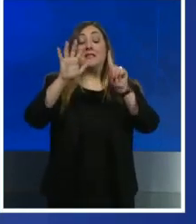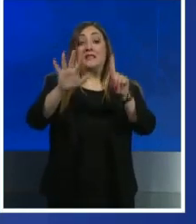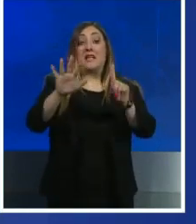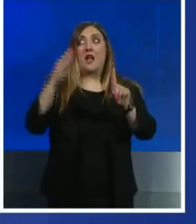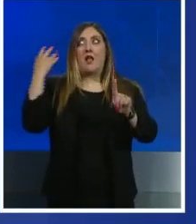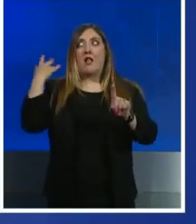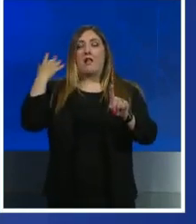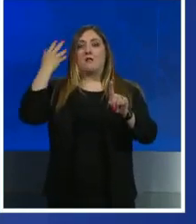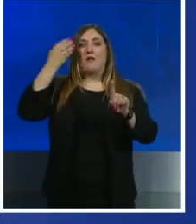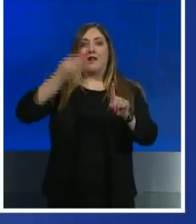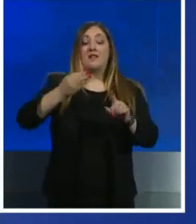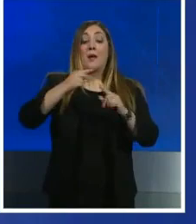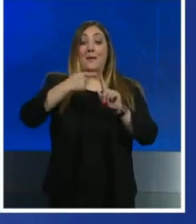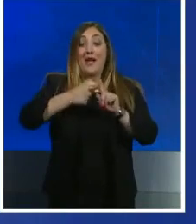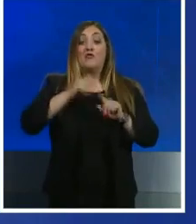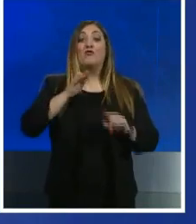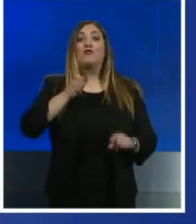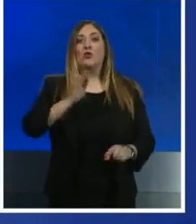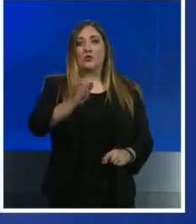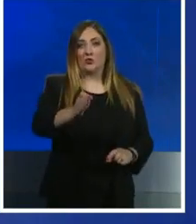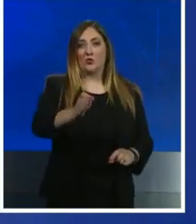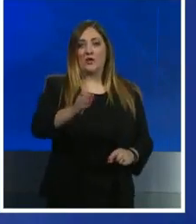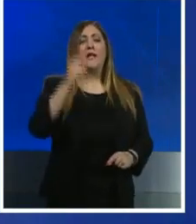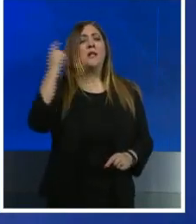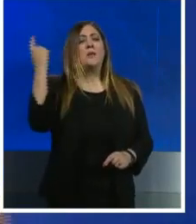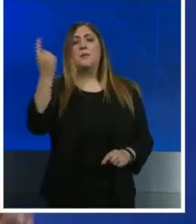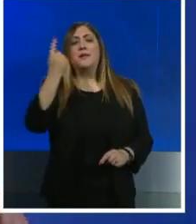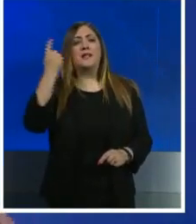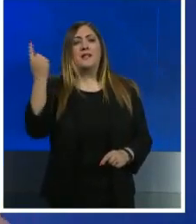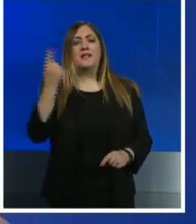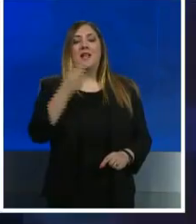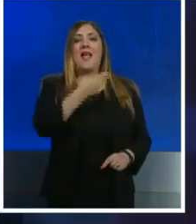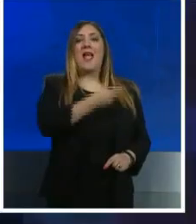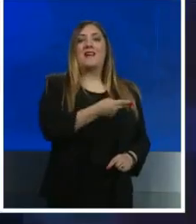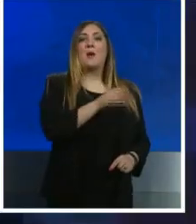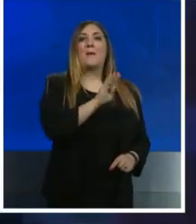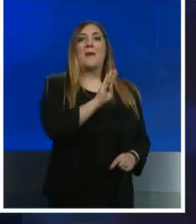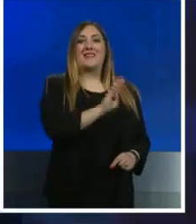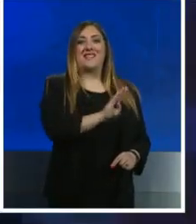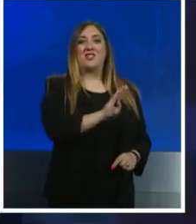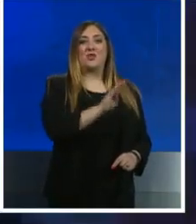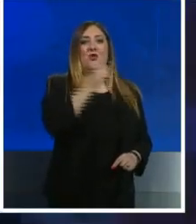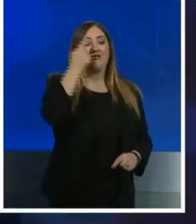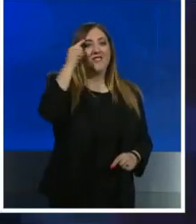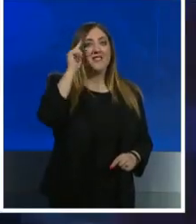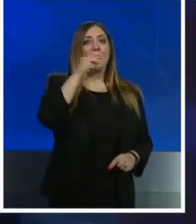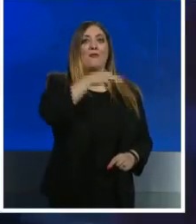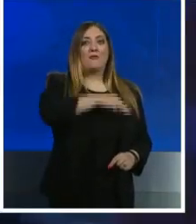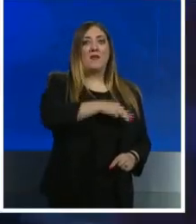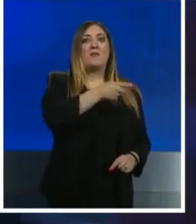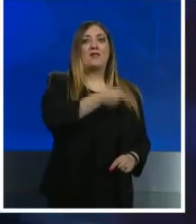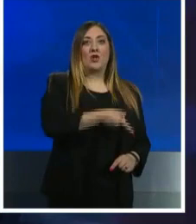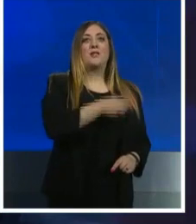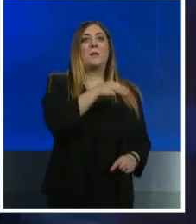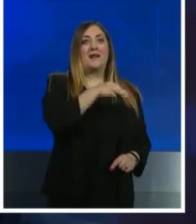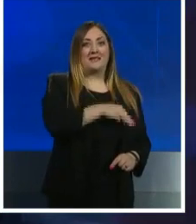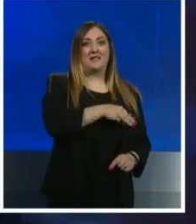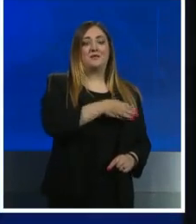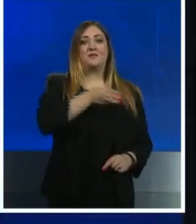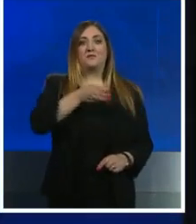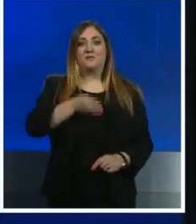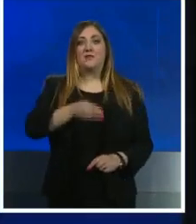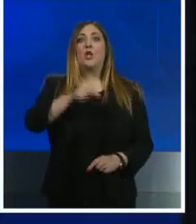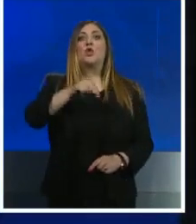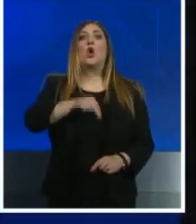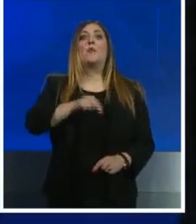l-futur. Il-partiċipanti fid-dibattitu tal-lum huma Henry Battistino mill-Moviment Patriotti Maltin, Norman Lowell